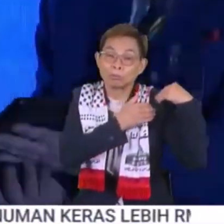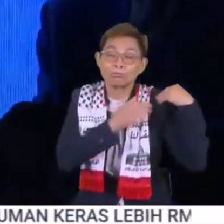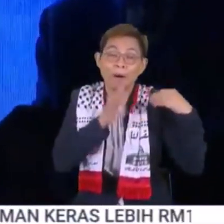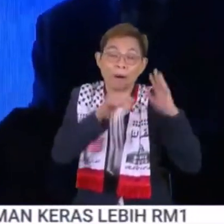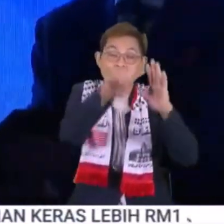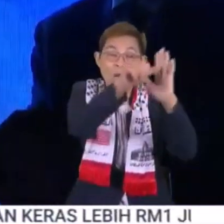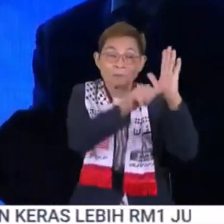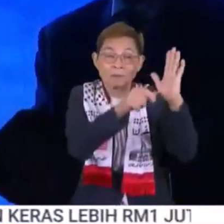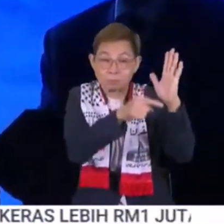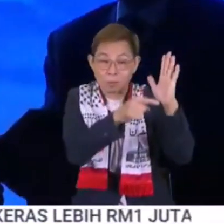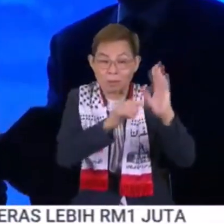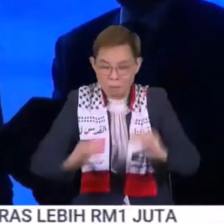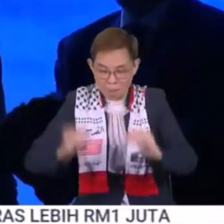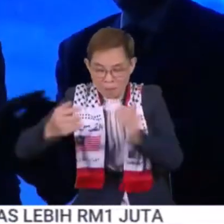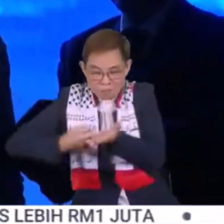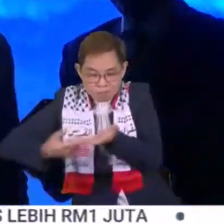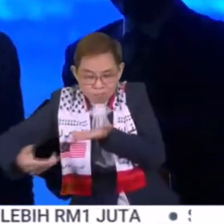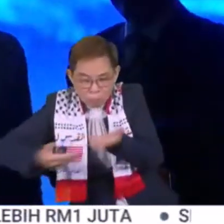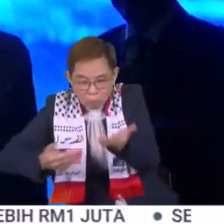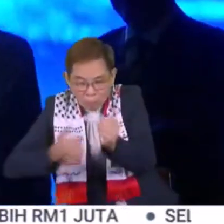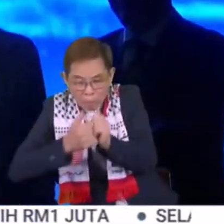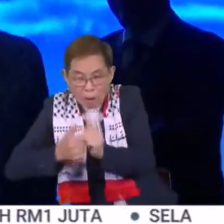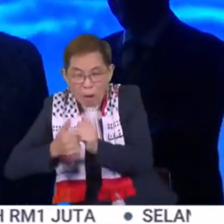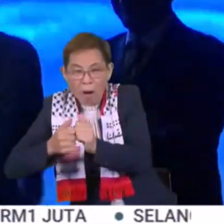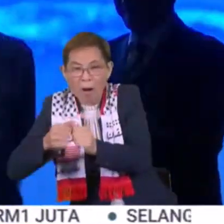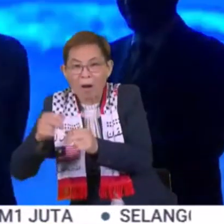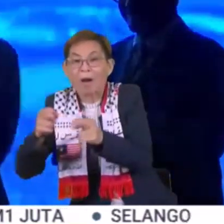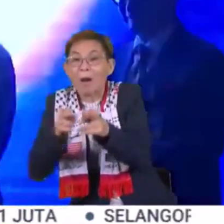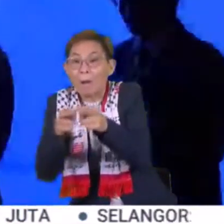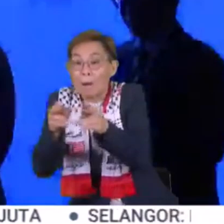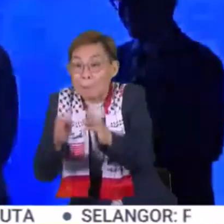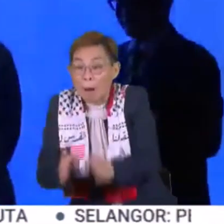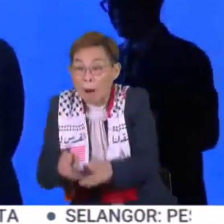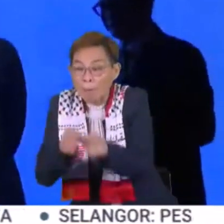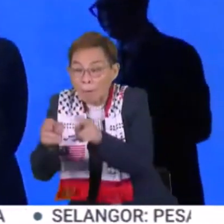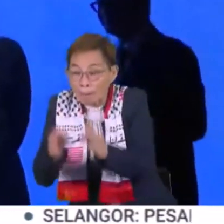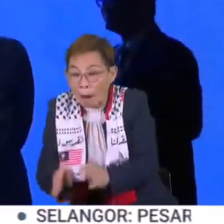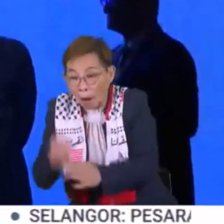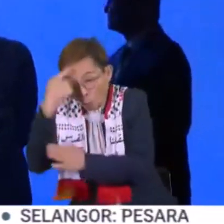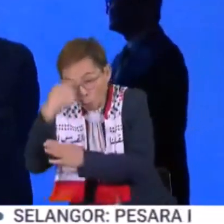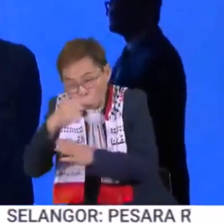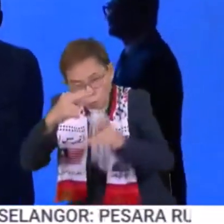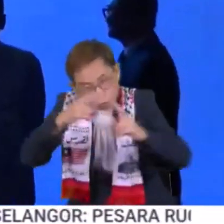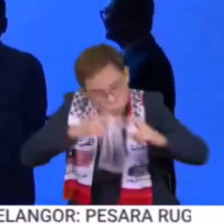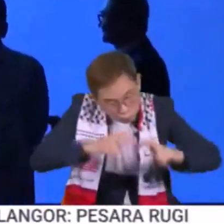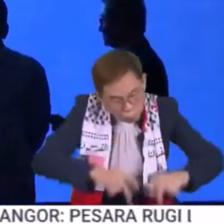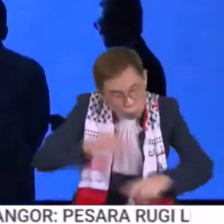Tambahnya, akta itu masih di peringkat perbincangan bersama pemain industri untuk diperhalusi.